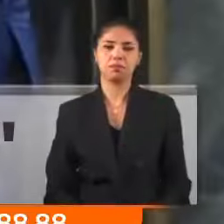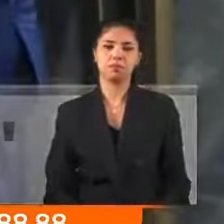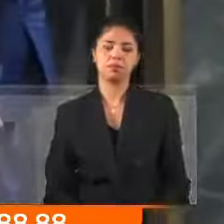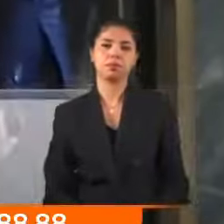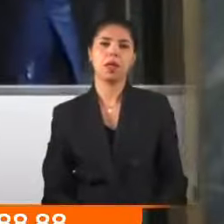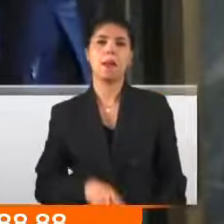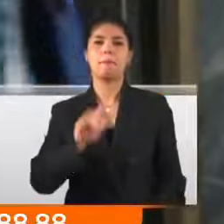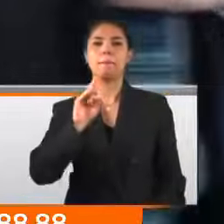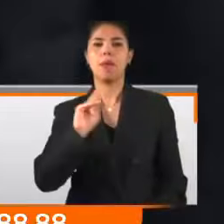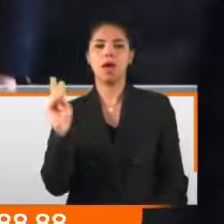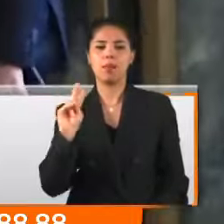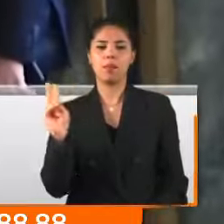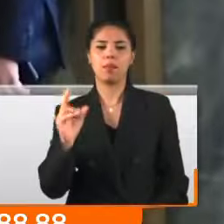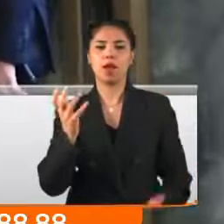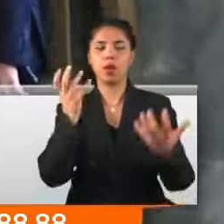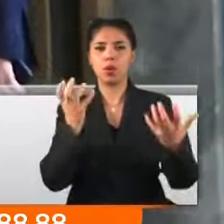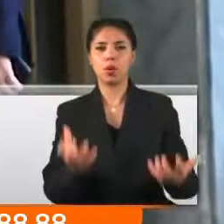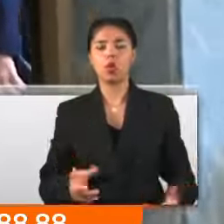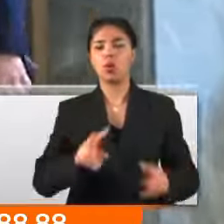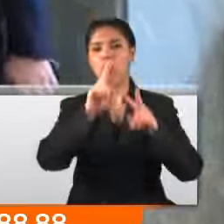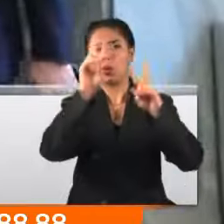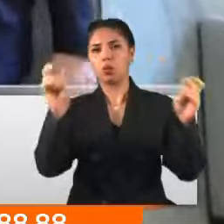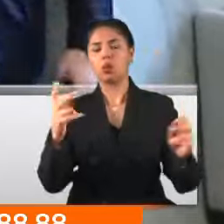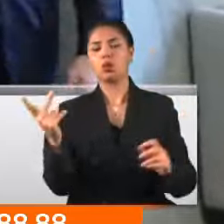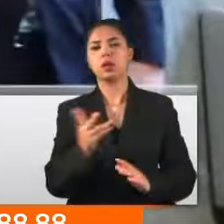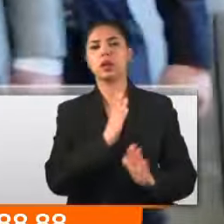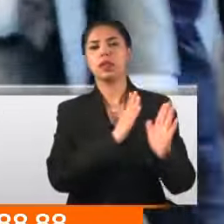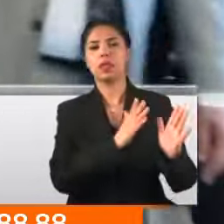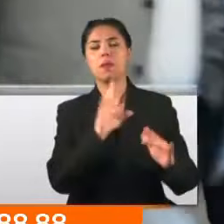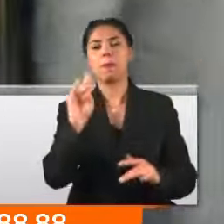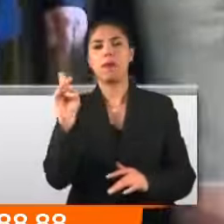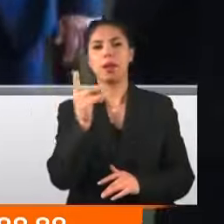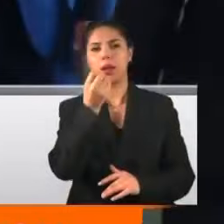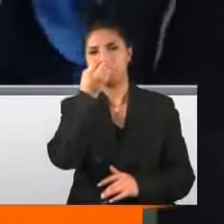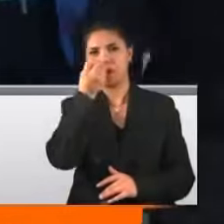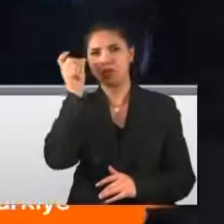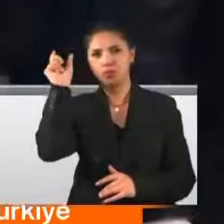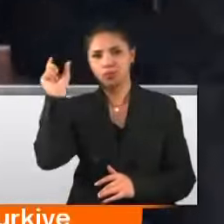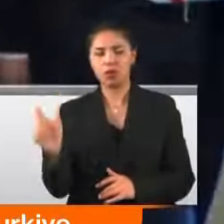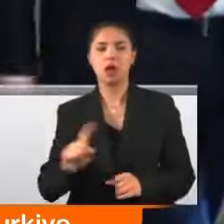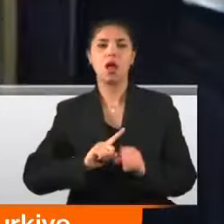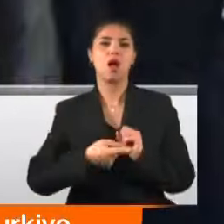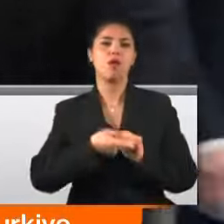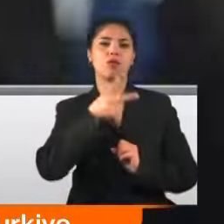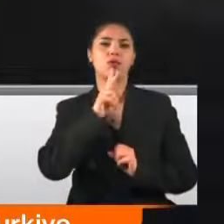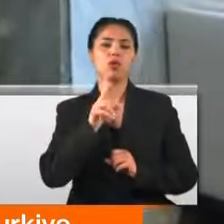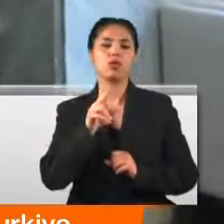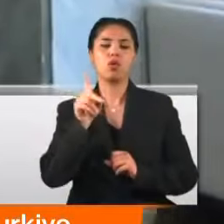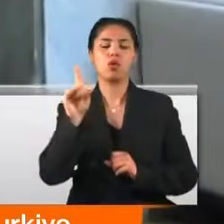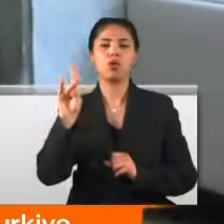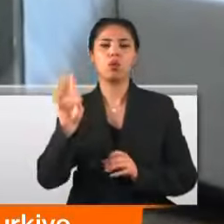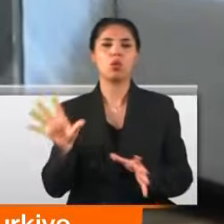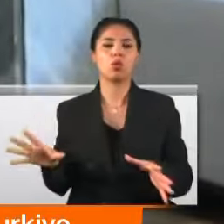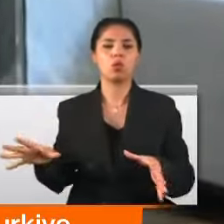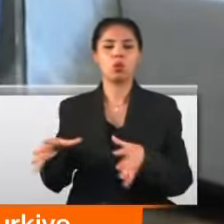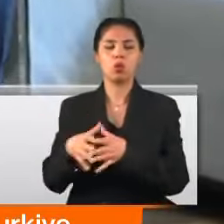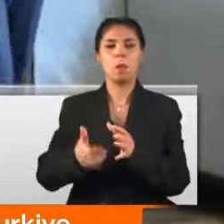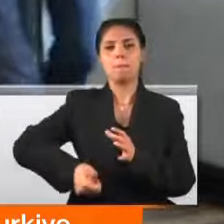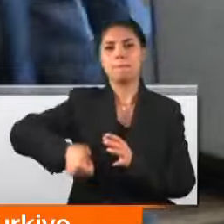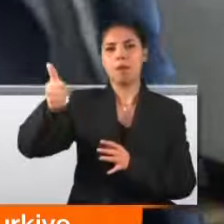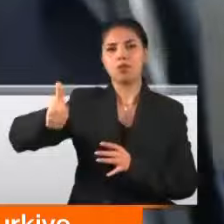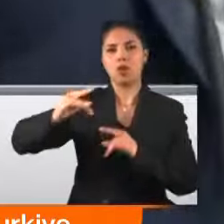Milliyetçi Hareket Partisi'nde yoğun gündem tüm hızıyla devam ediyor. MHP lideri Devlet Bahçeli hafta sonu ülke ocakları başkanlarıyla yaptığı